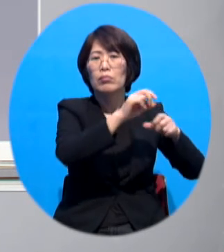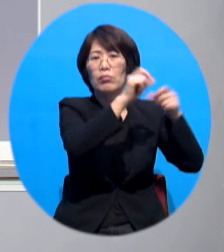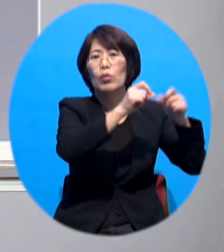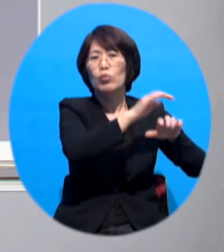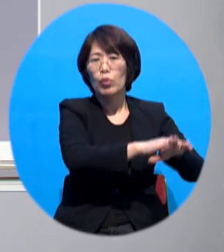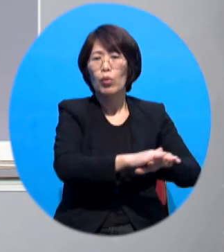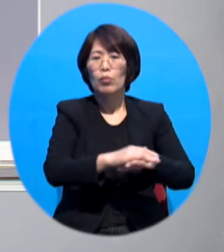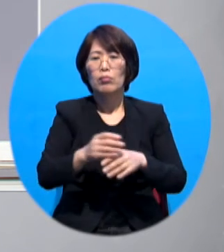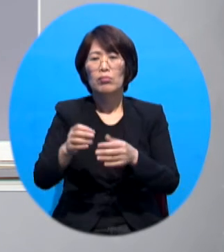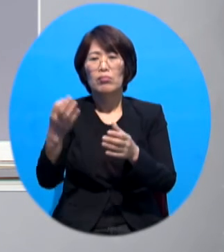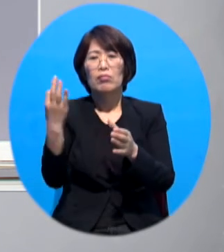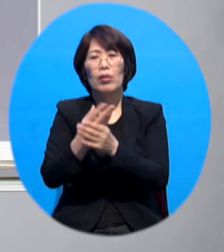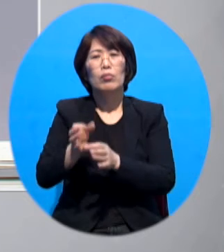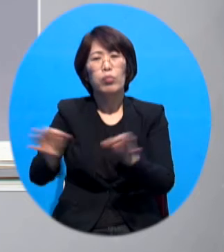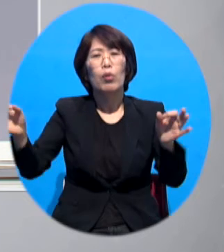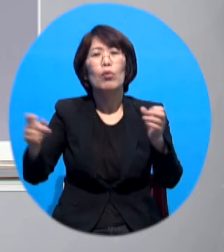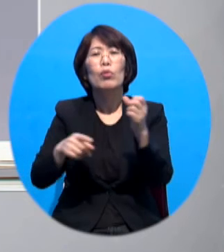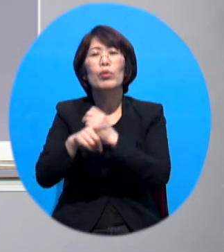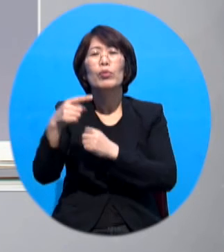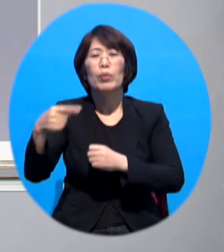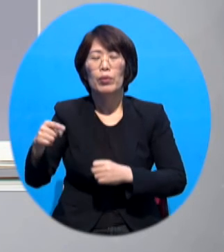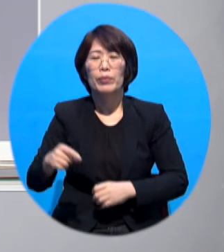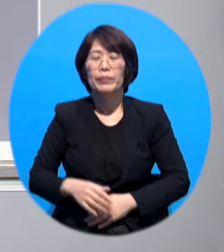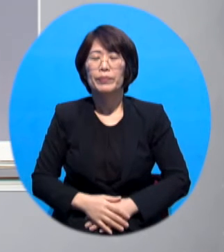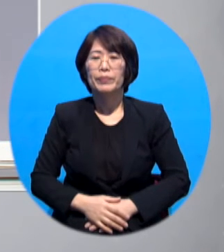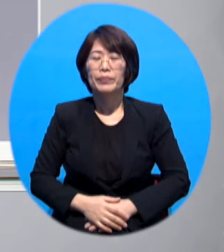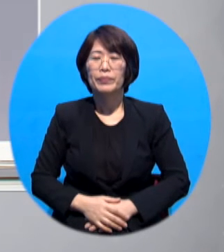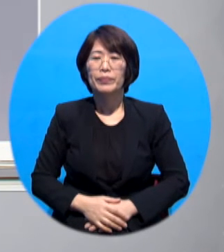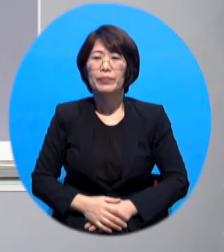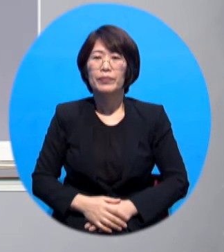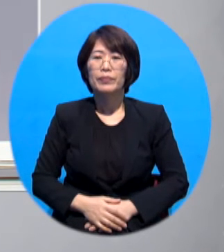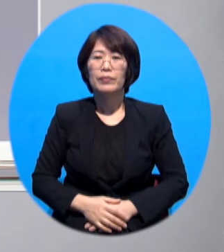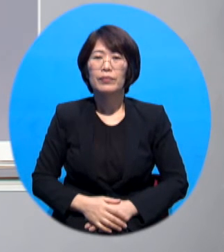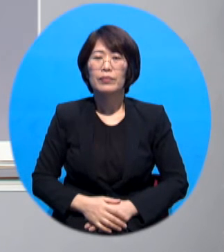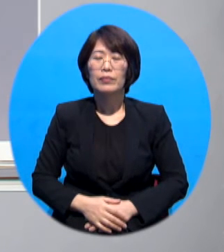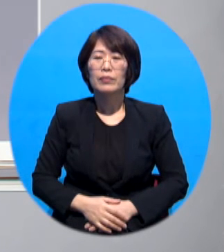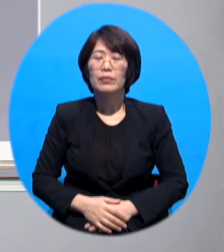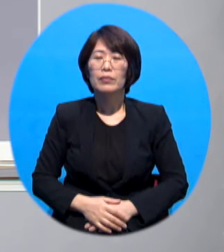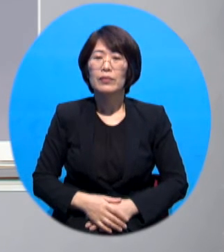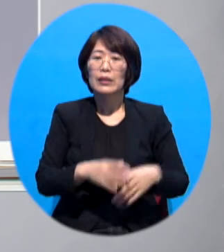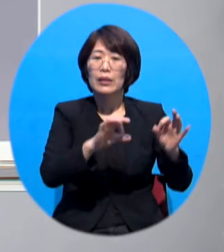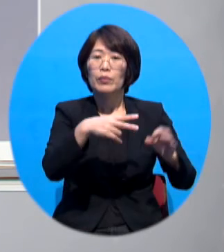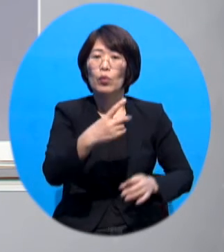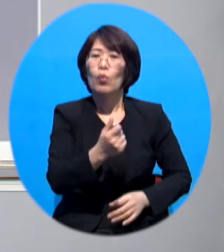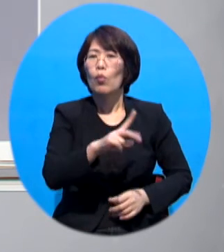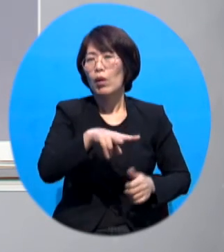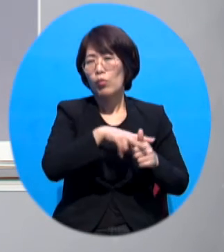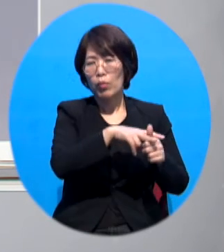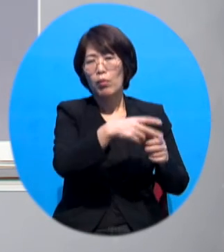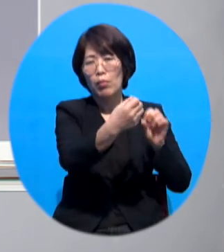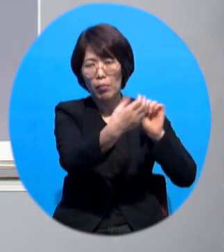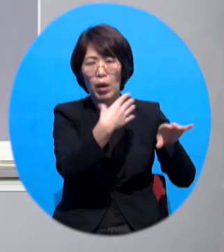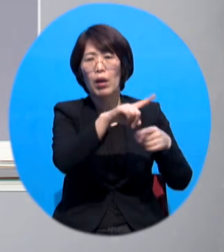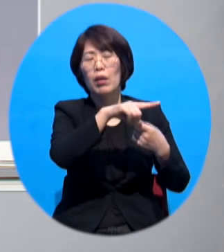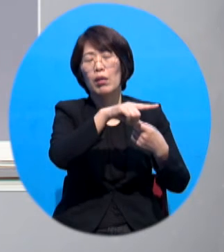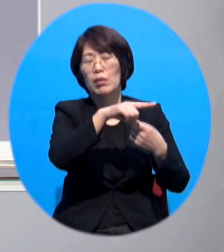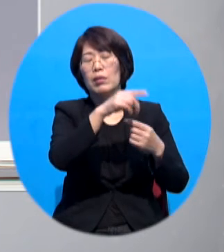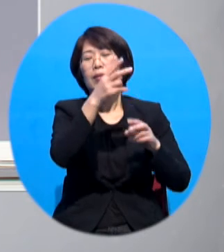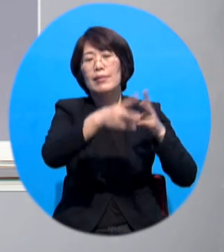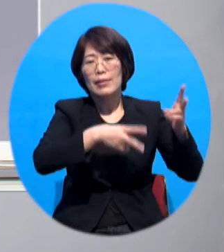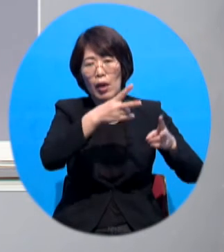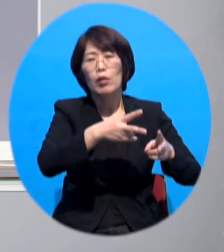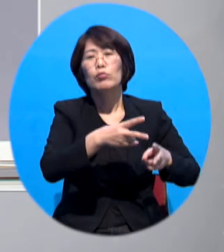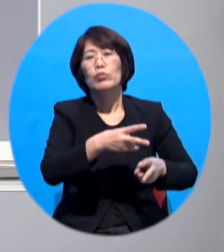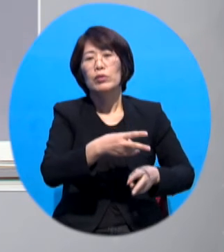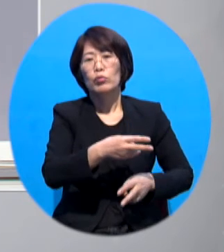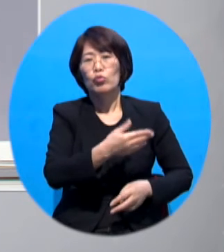무엇일까요 4 김대중 후보 답변 30초안에 해주십시오 물론 김동한 후보에 대해서 이야기하는 그런 사업도 어제